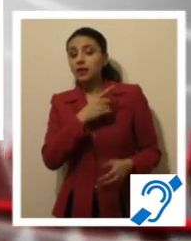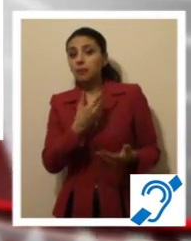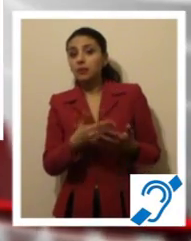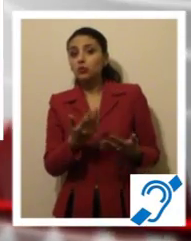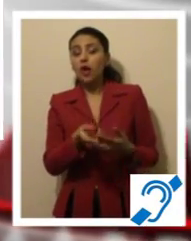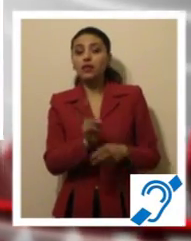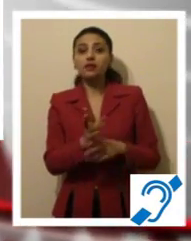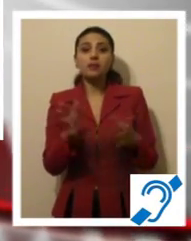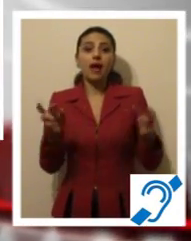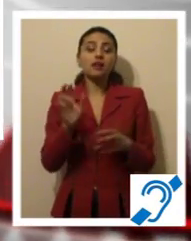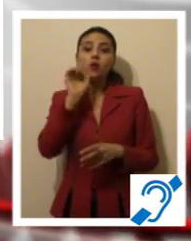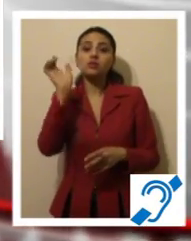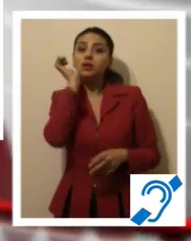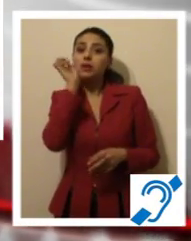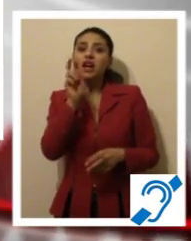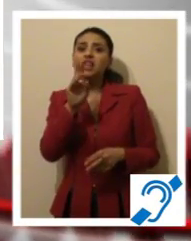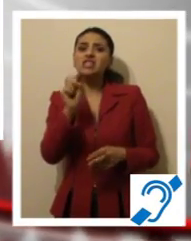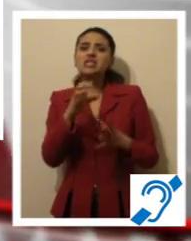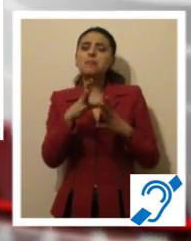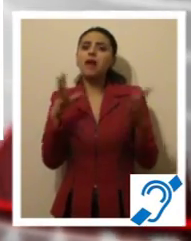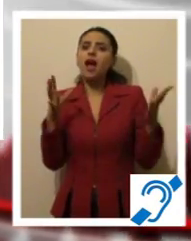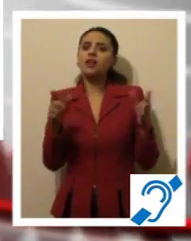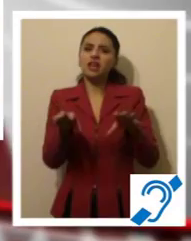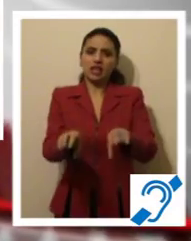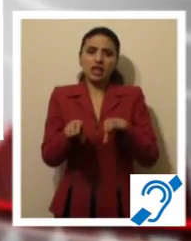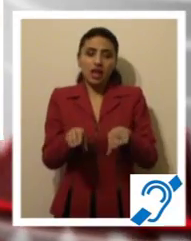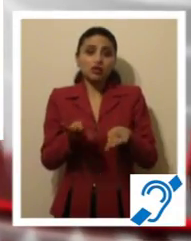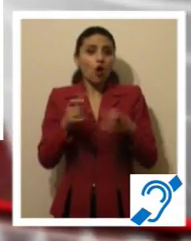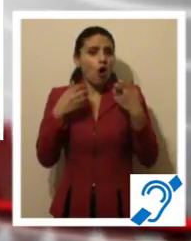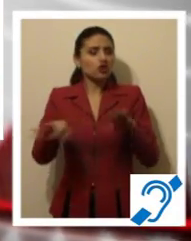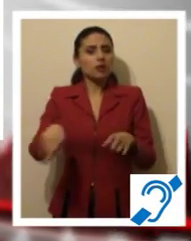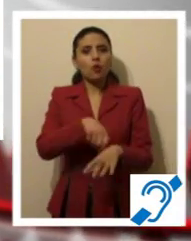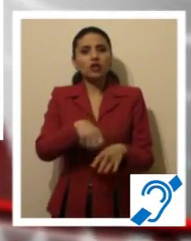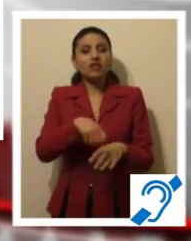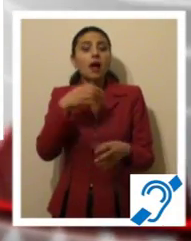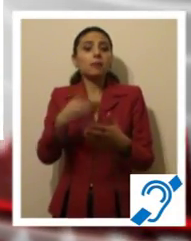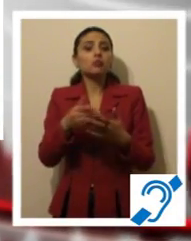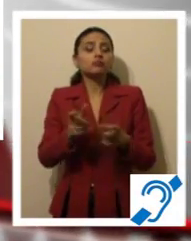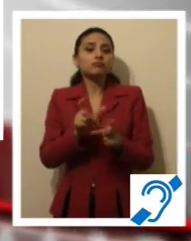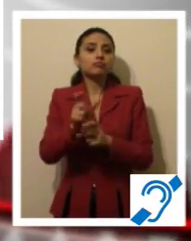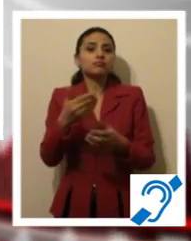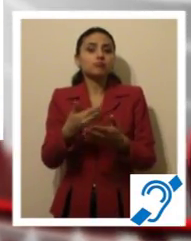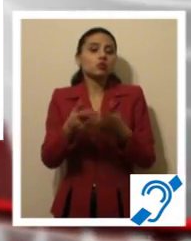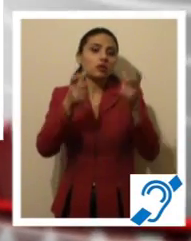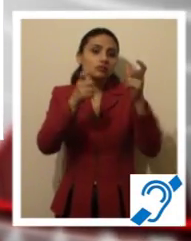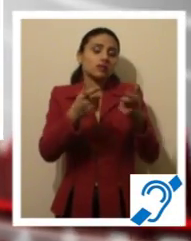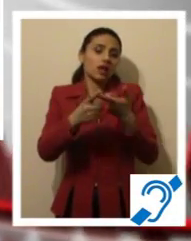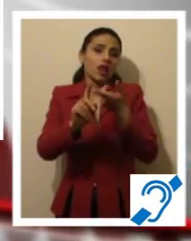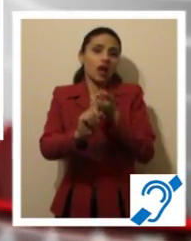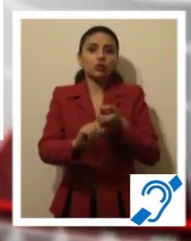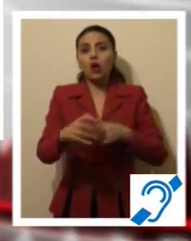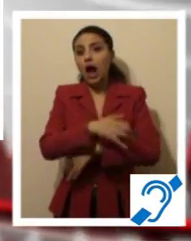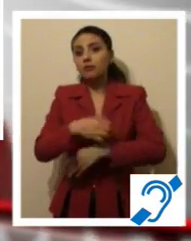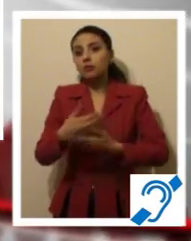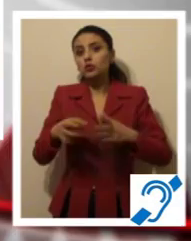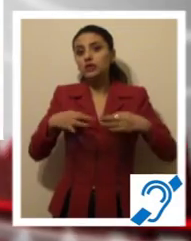având în vedere riscul de îngheță la acesteia, și la orice modificare a stării de sănătate sau de bunăstare a animalelor,